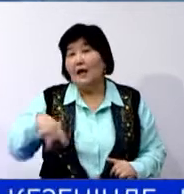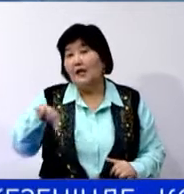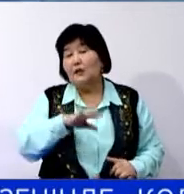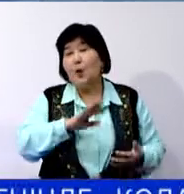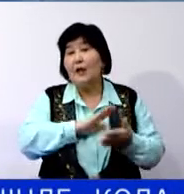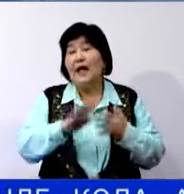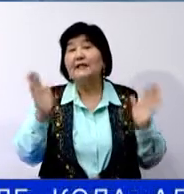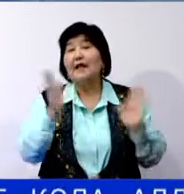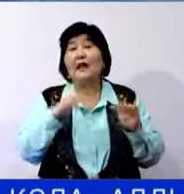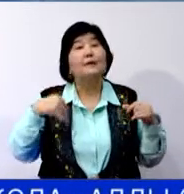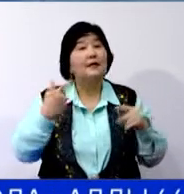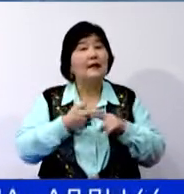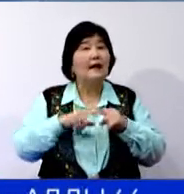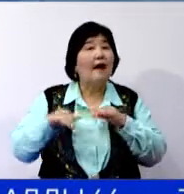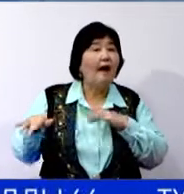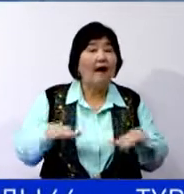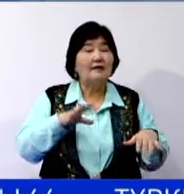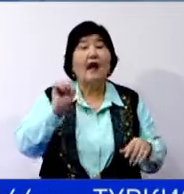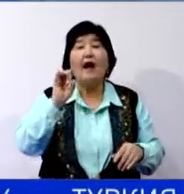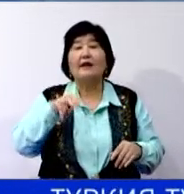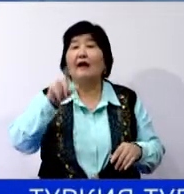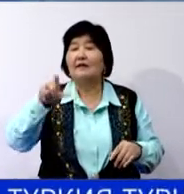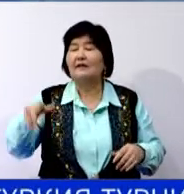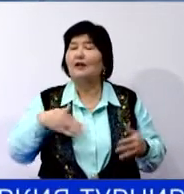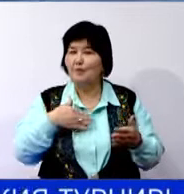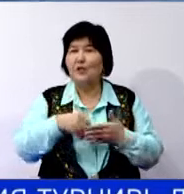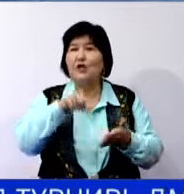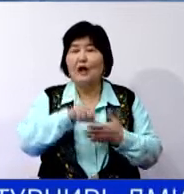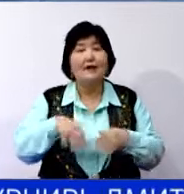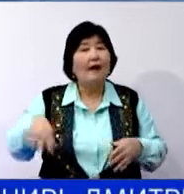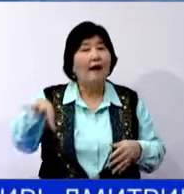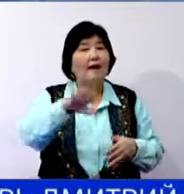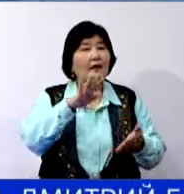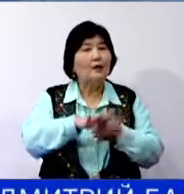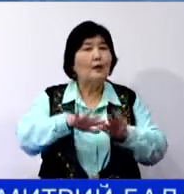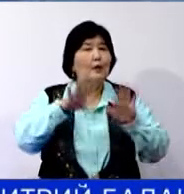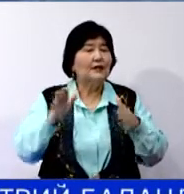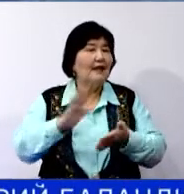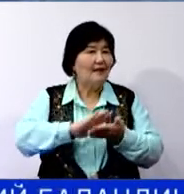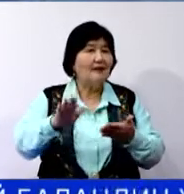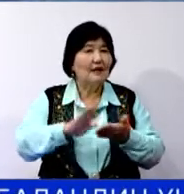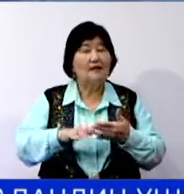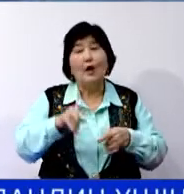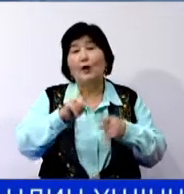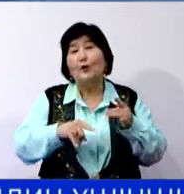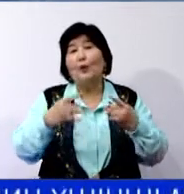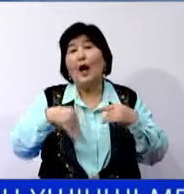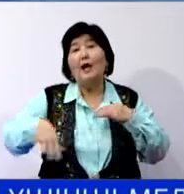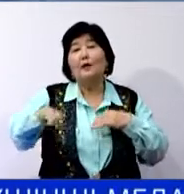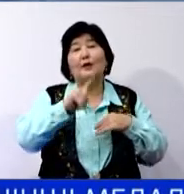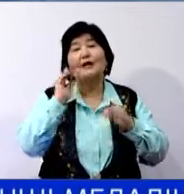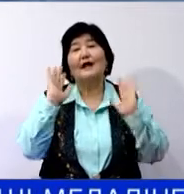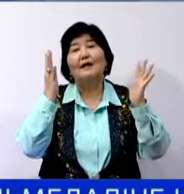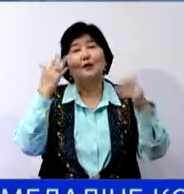Республикалық таза табиғат экологиялық акциясына аралдықтар да белсене атсалысып, айналаны күл қоқыстан тазартты. Сондай-ақ туған өлкені жасыл желекке